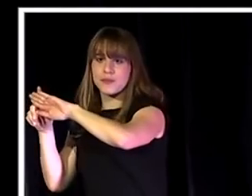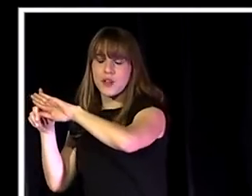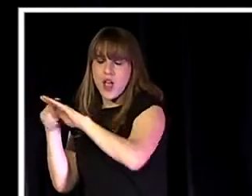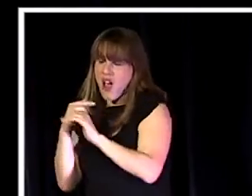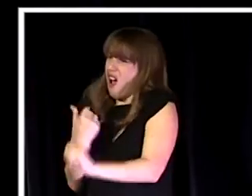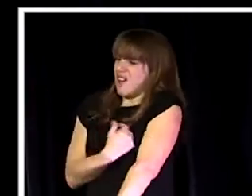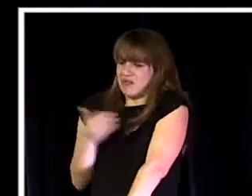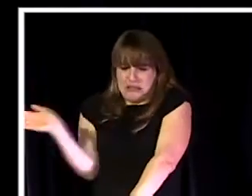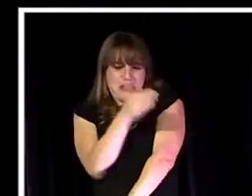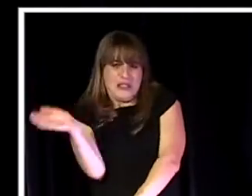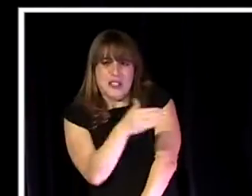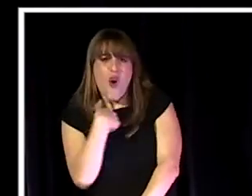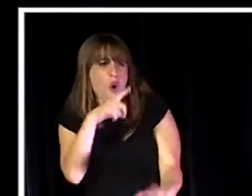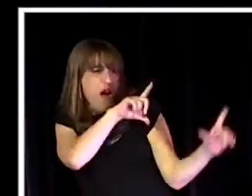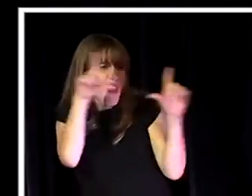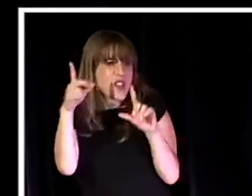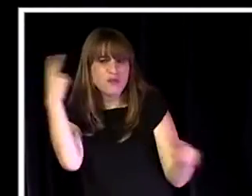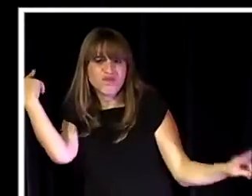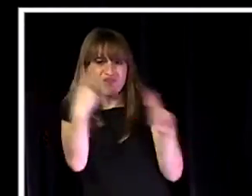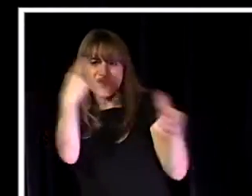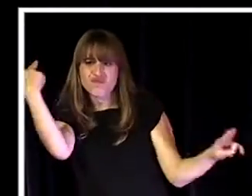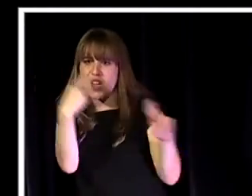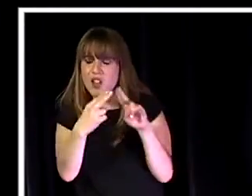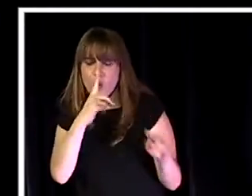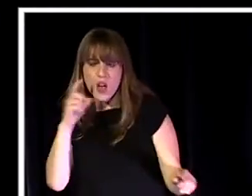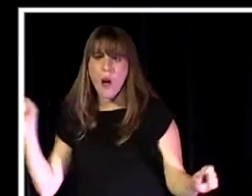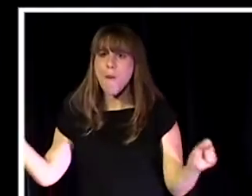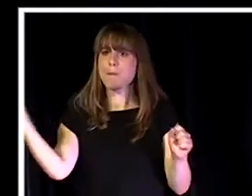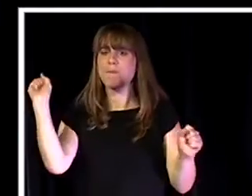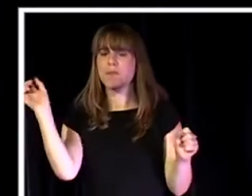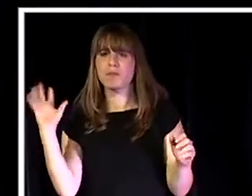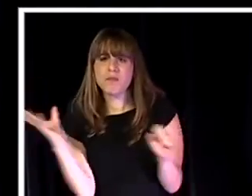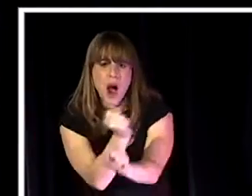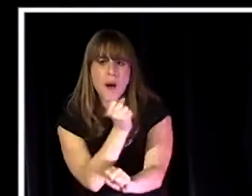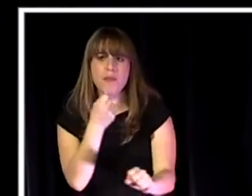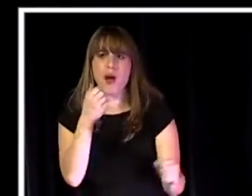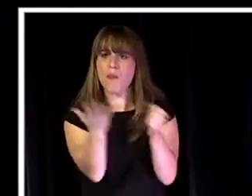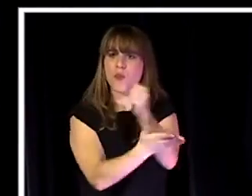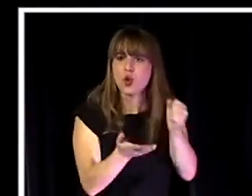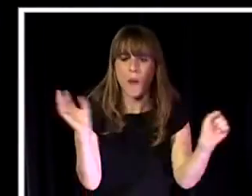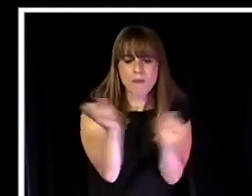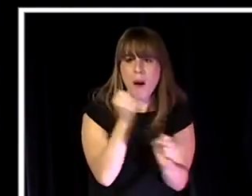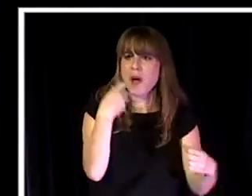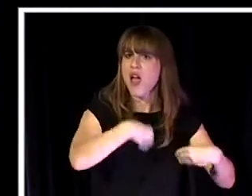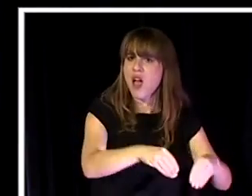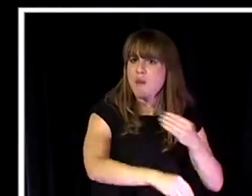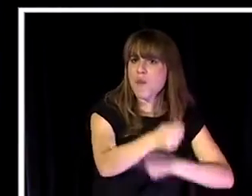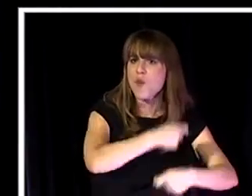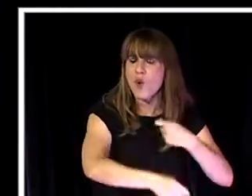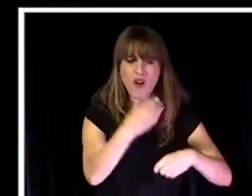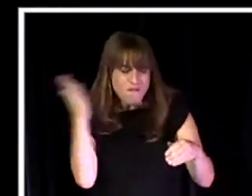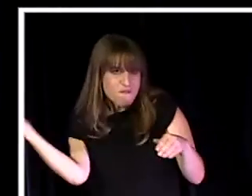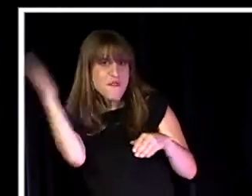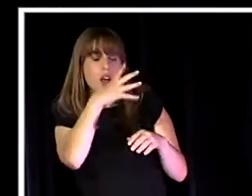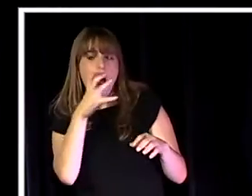«Φύγε, μωρέ, από τη μέση. Ήλιος είμαι εγώ. Εγώ είμαι σπουδαίος, που νικάω τον προύχοντα, που νικάω τον έμπορο. Φύγε από τη μέση, να ζεστάνω